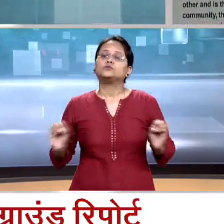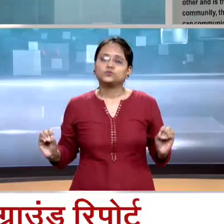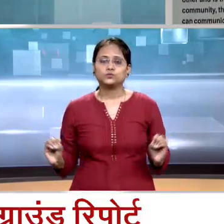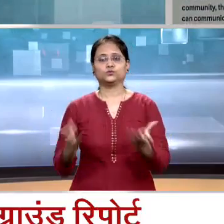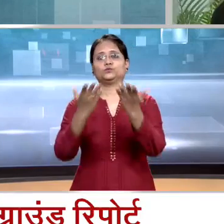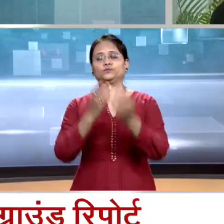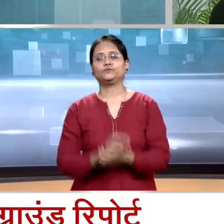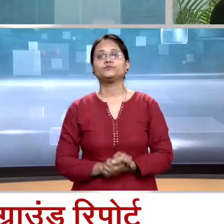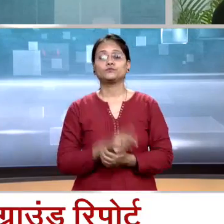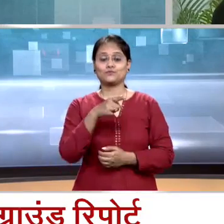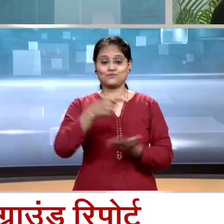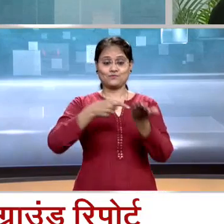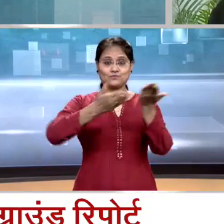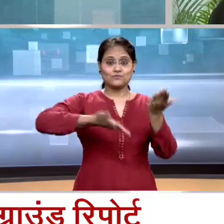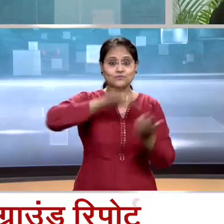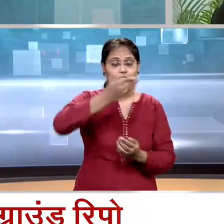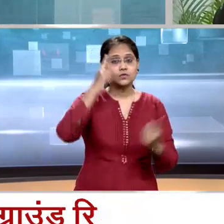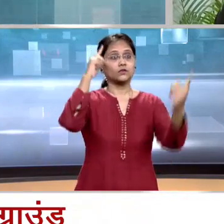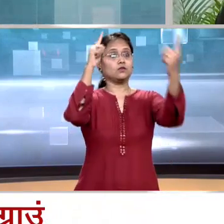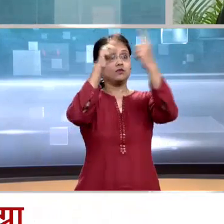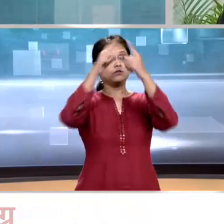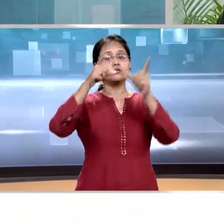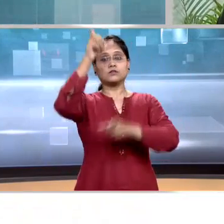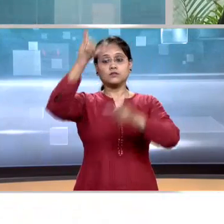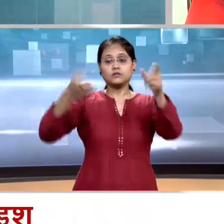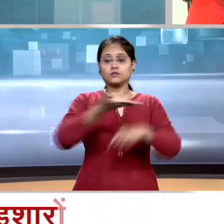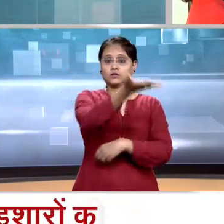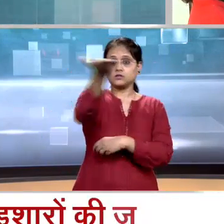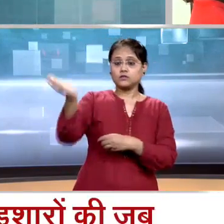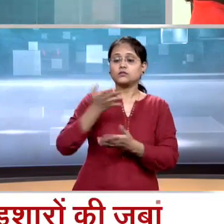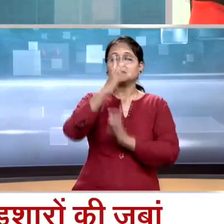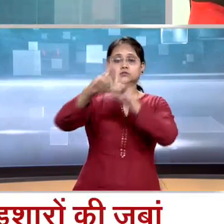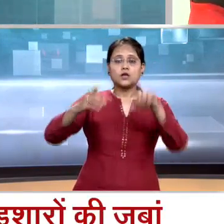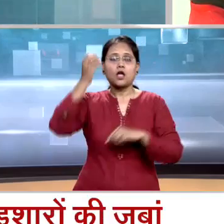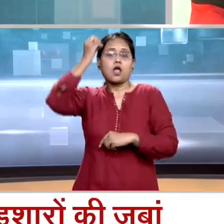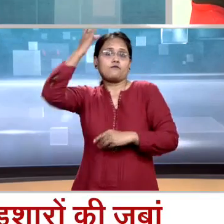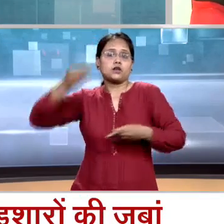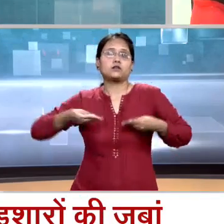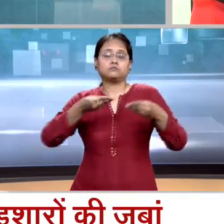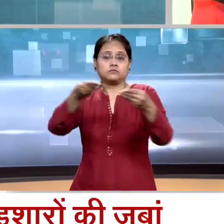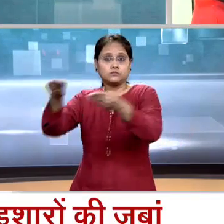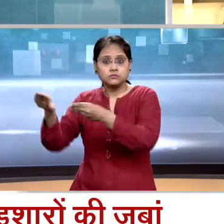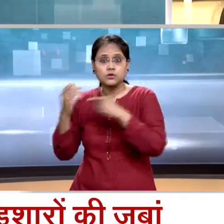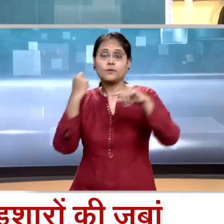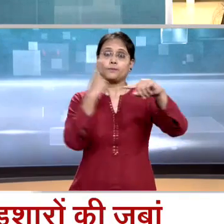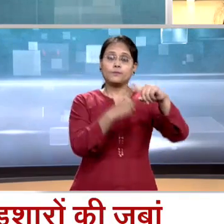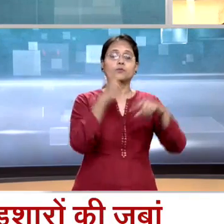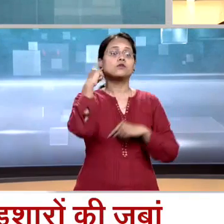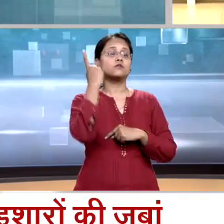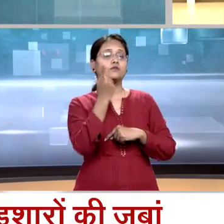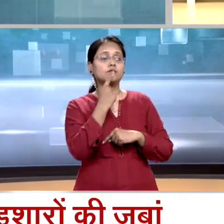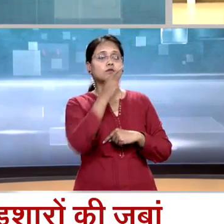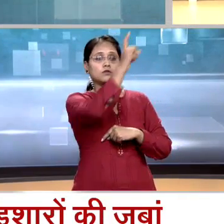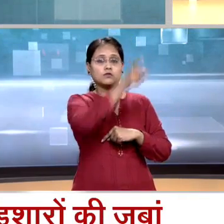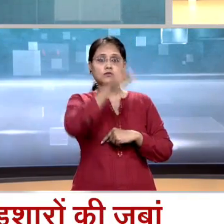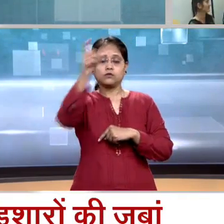शुरुआत की थी। इस ट्रेनिंग सेंटर का मकसद लोगों को सांकेतिक भाषा के बारे में जागरूक करने के साथ मूक बधिर लोगों